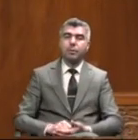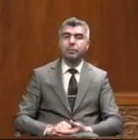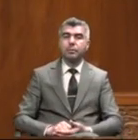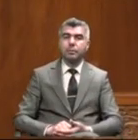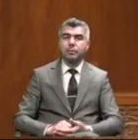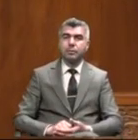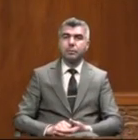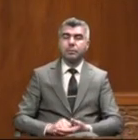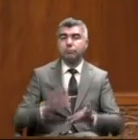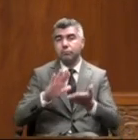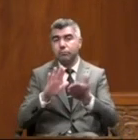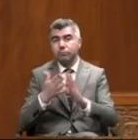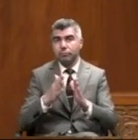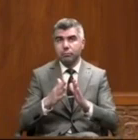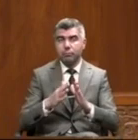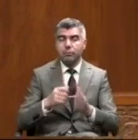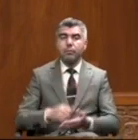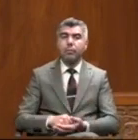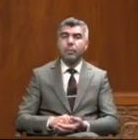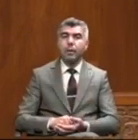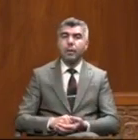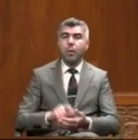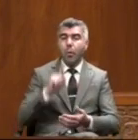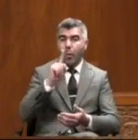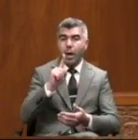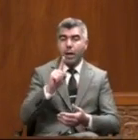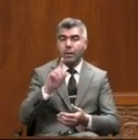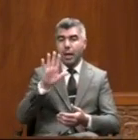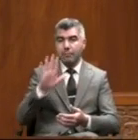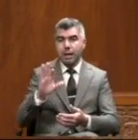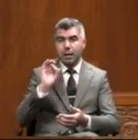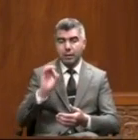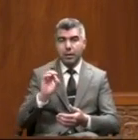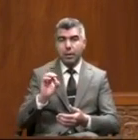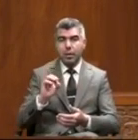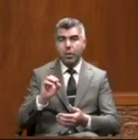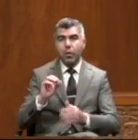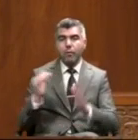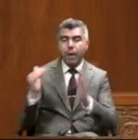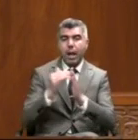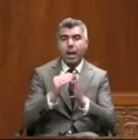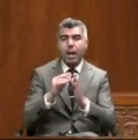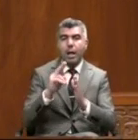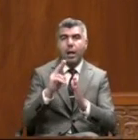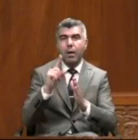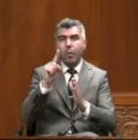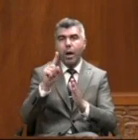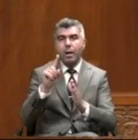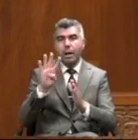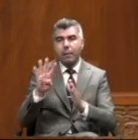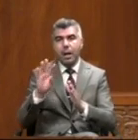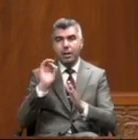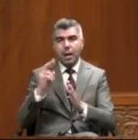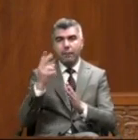خلال الفتره الممتده ما بين فاتح يناير ونهايه ابريل 23 مقارنه بنفس